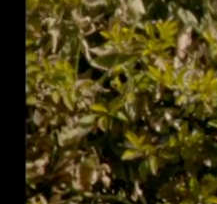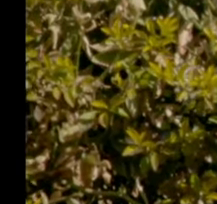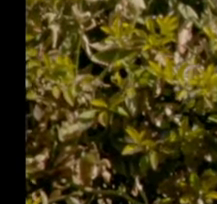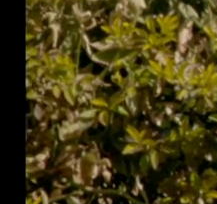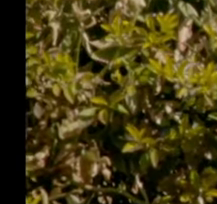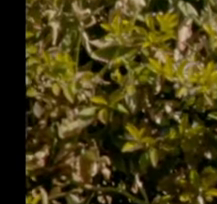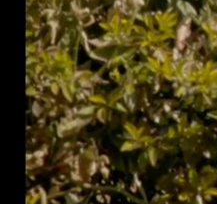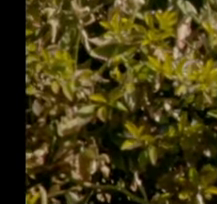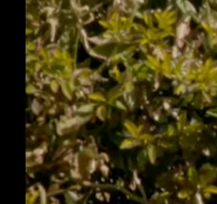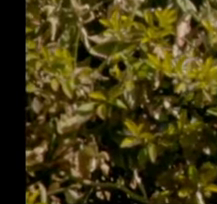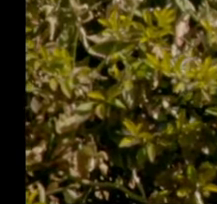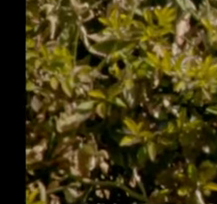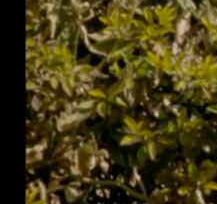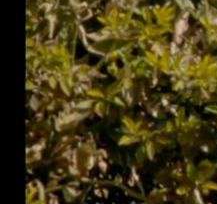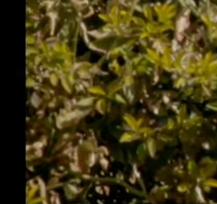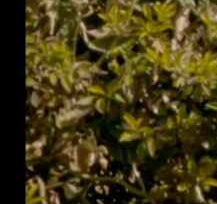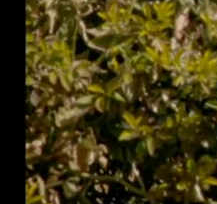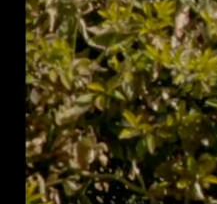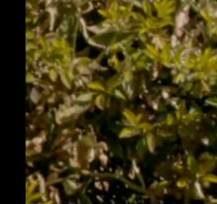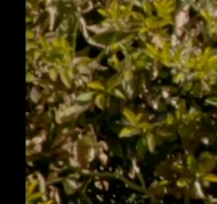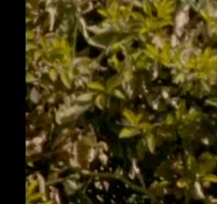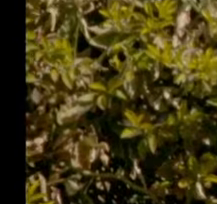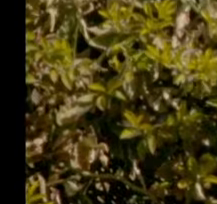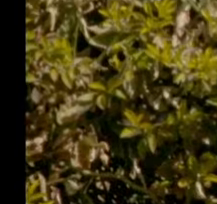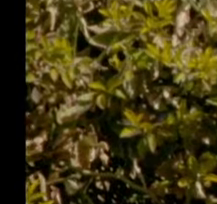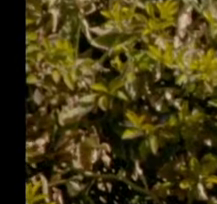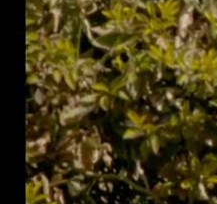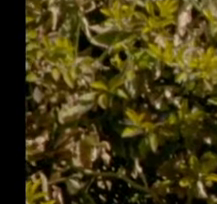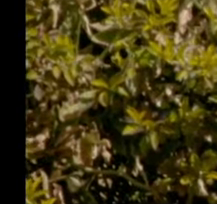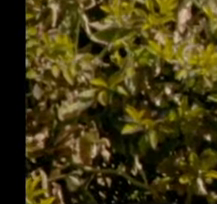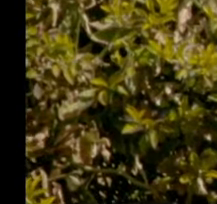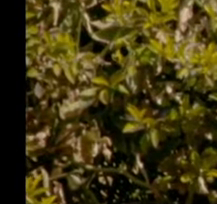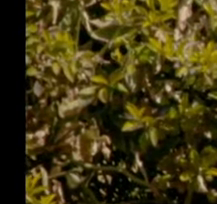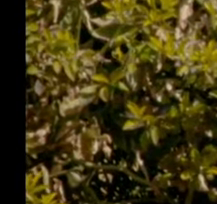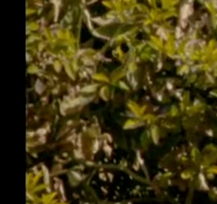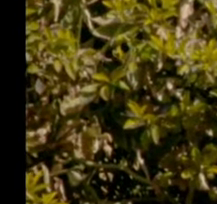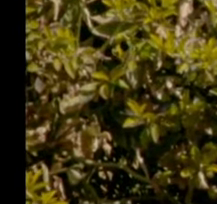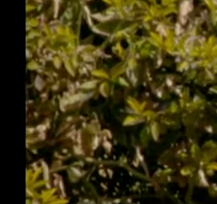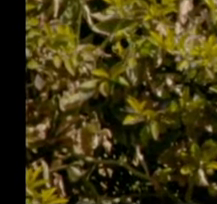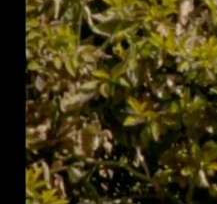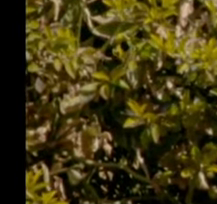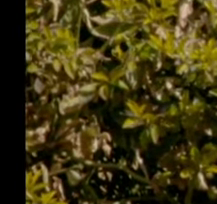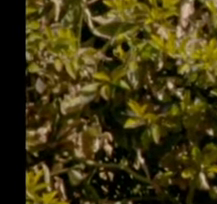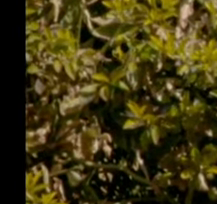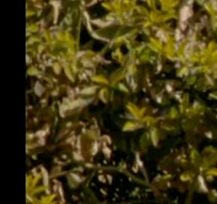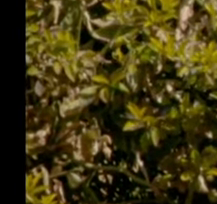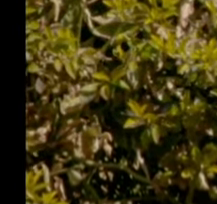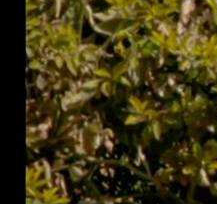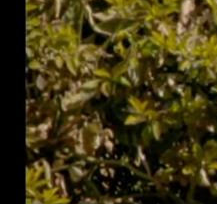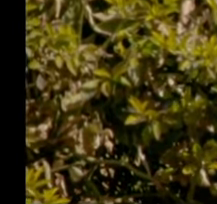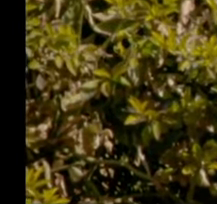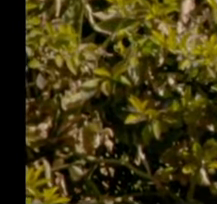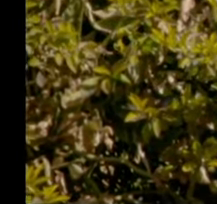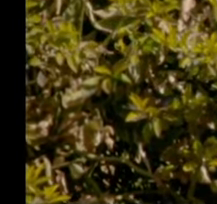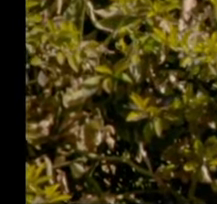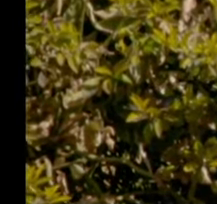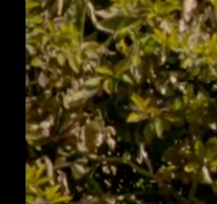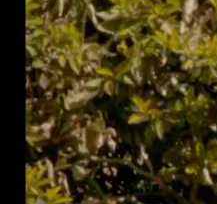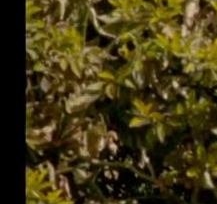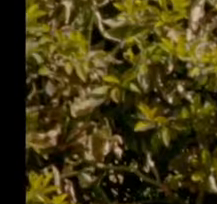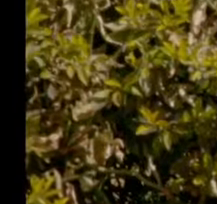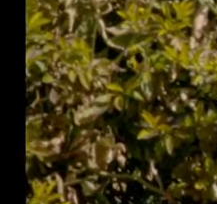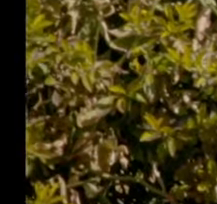मान के चलिए उतना थी बहुत अच्छा लगता है कि चलो हिम्मत है, जैसा हम लोग हिम्मत किए हैं वैसा तुम्हारा है हिम्मत।